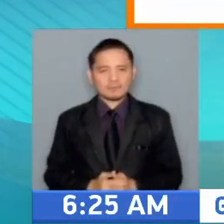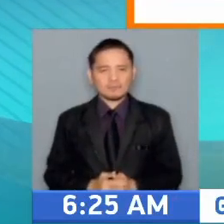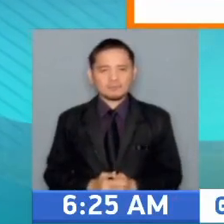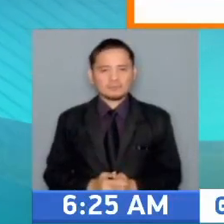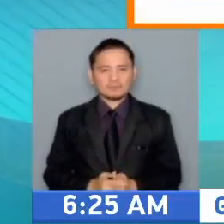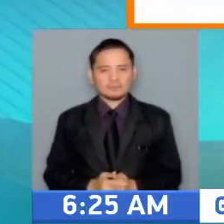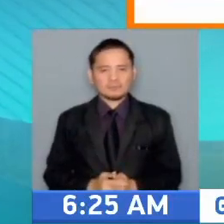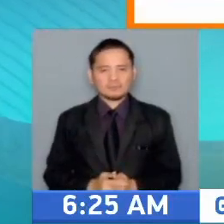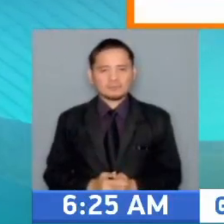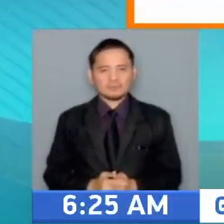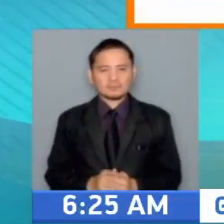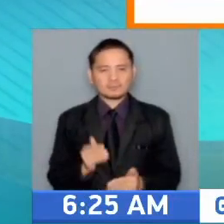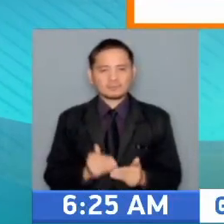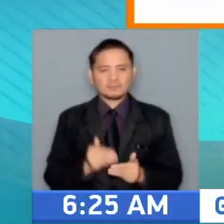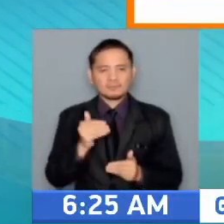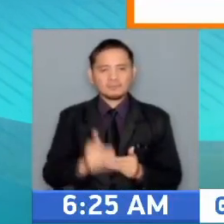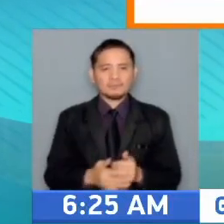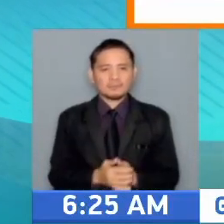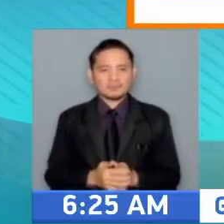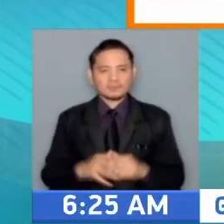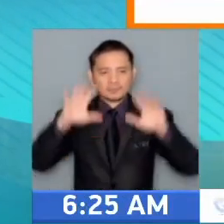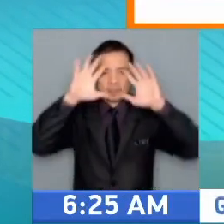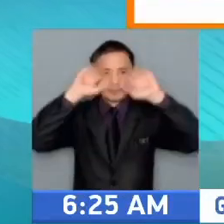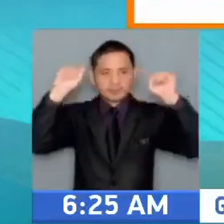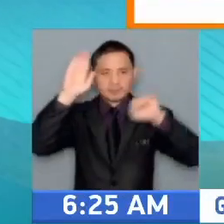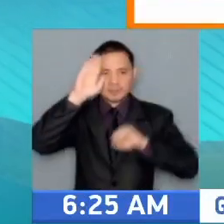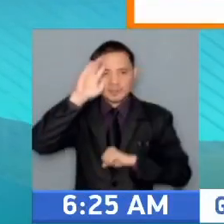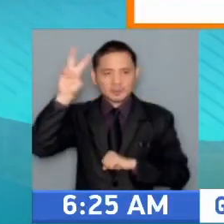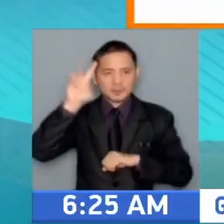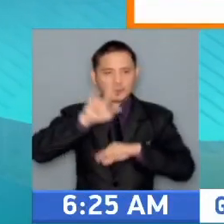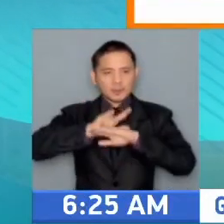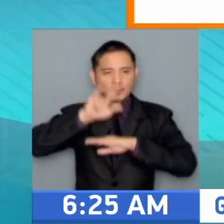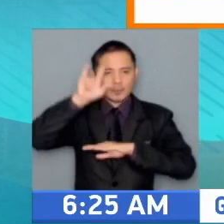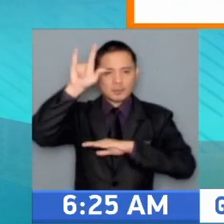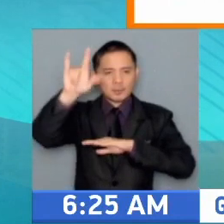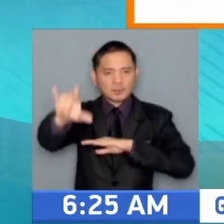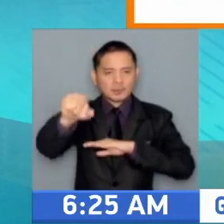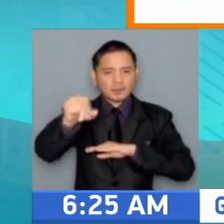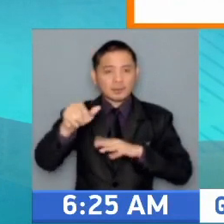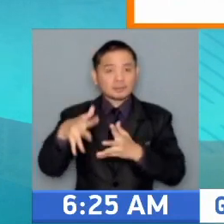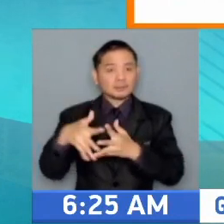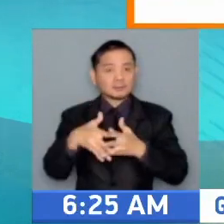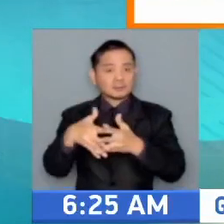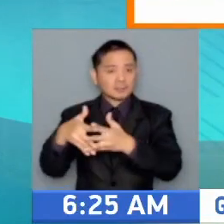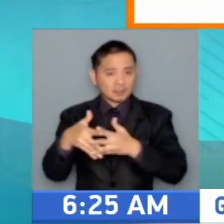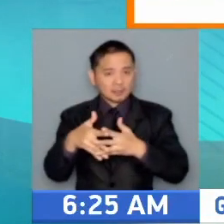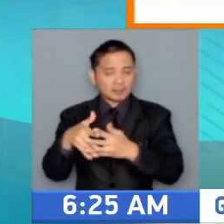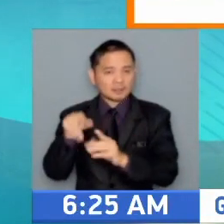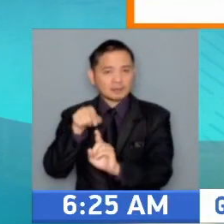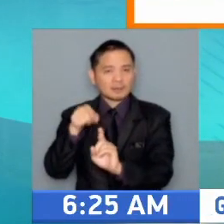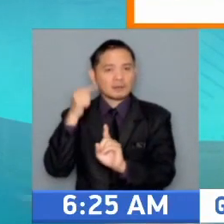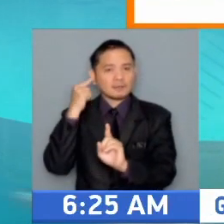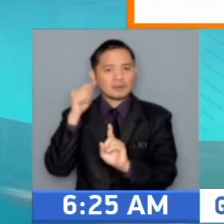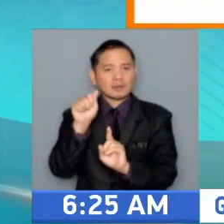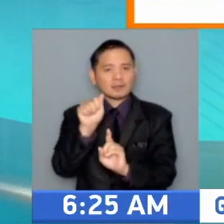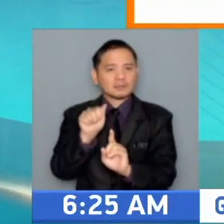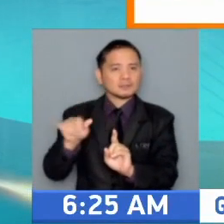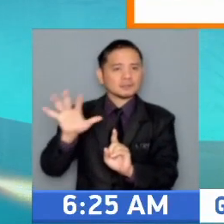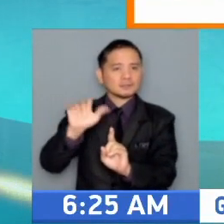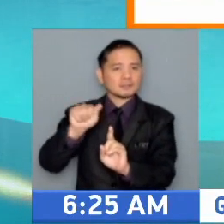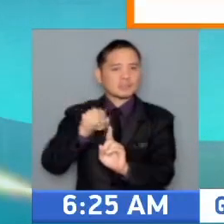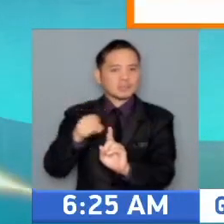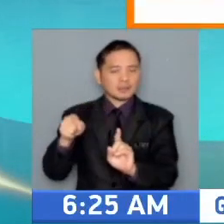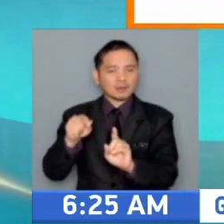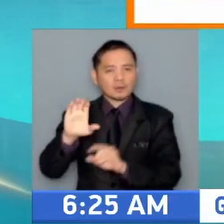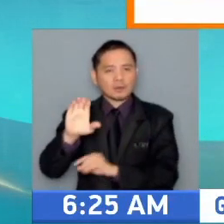Tutungo sa Amerika si Pangulong Bongbong Marcos para dumalo sa Asia-Pacific Economic Cooperation Summit sa November 15 hanggang 17.